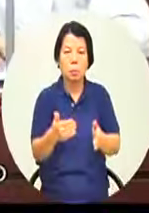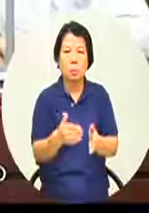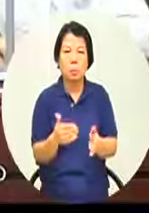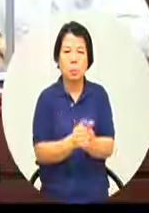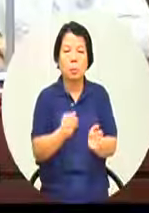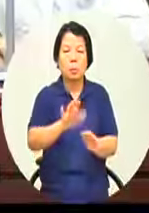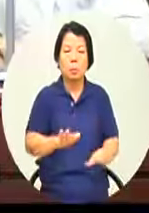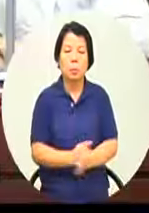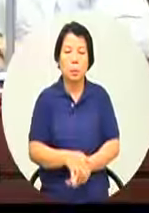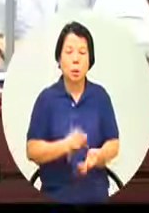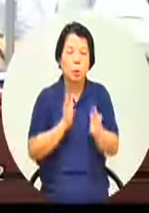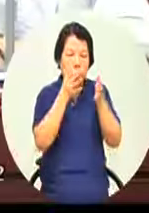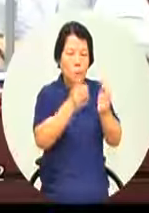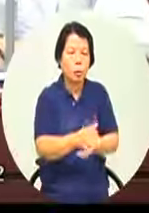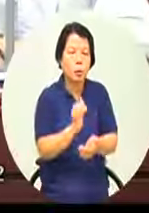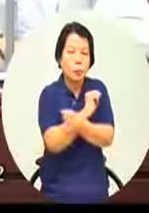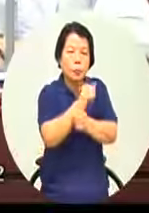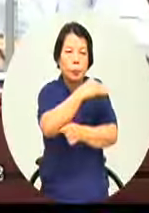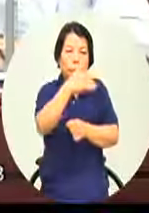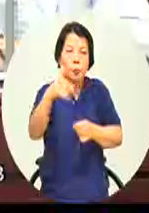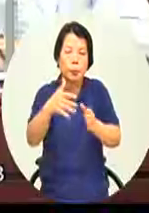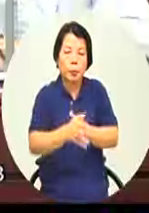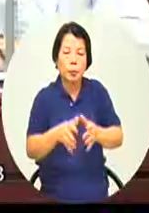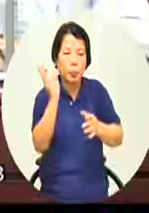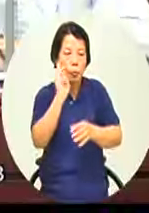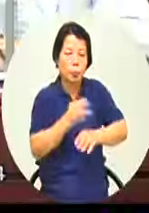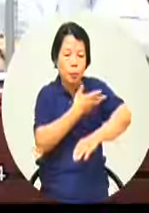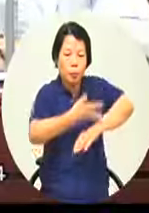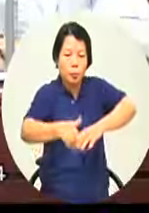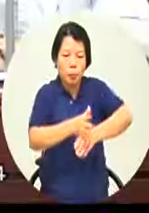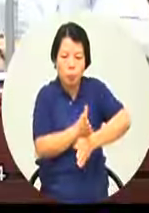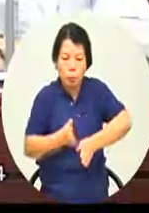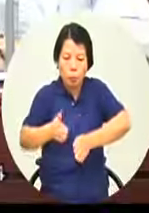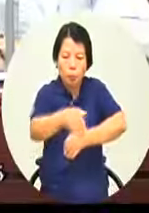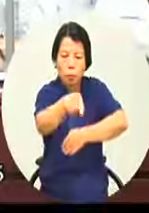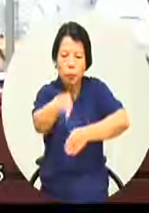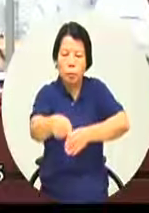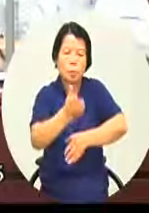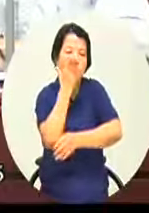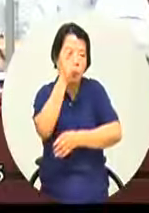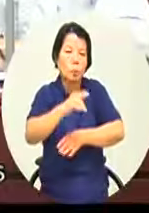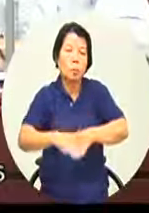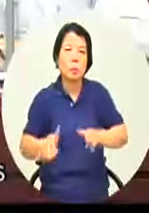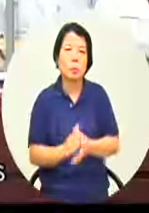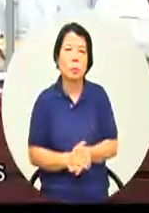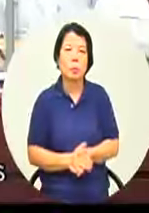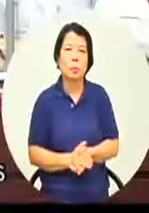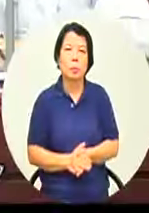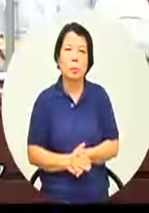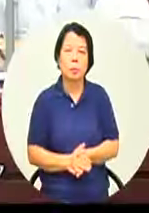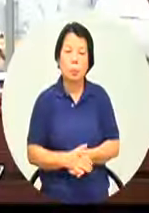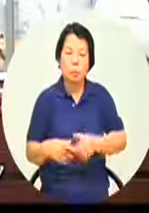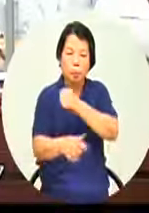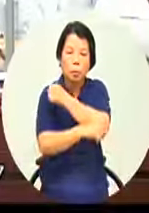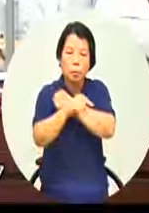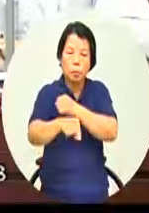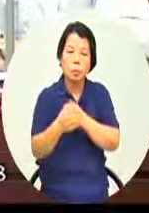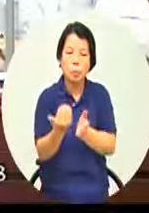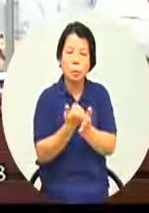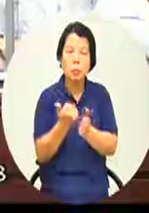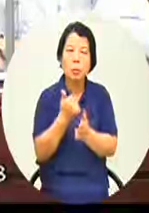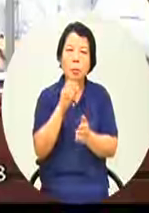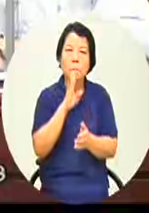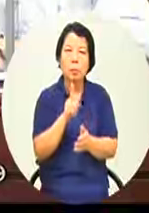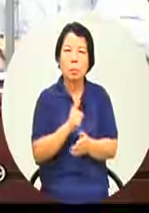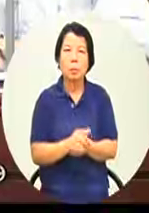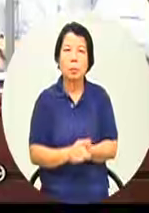在柴山的这一个排水会让它很快的导到这个古山运河。那最后就是剩下刚刚议员提到的